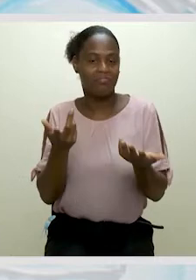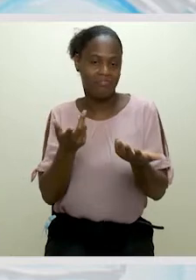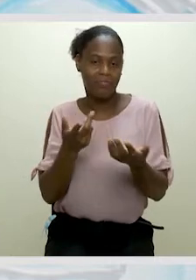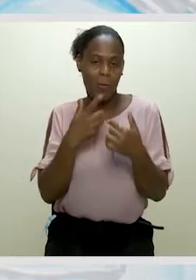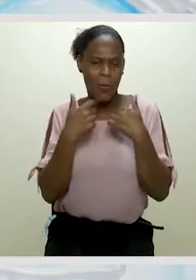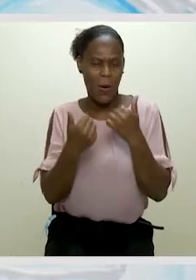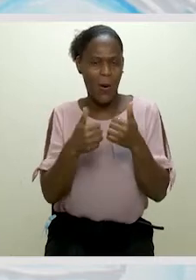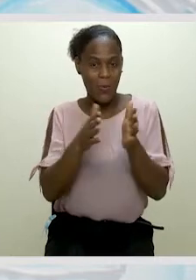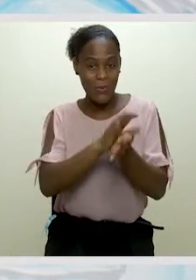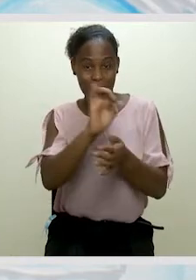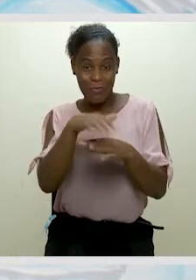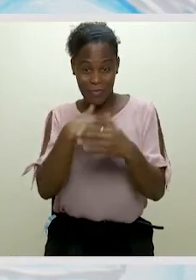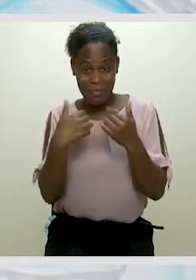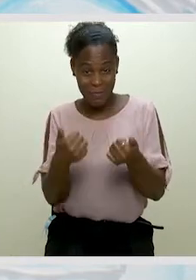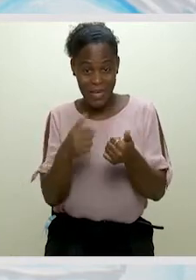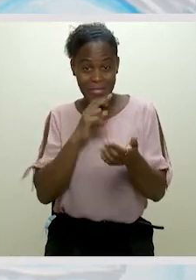fez bem? Oui?